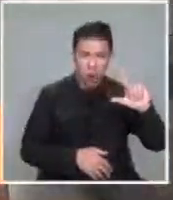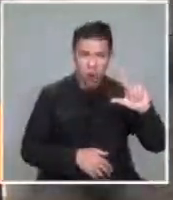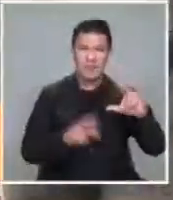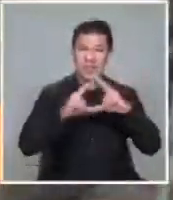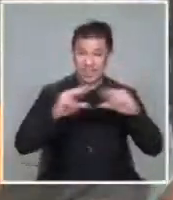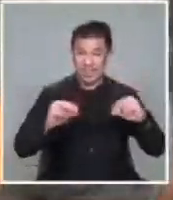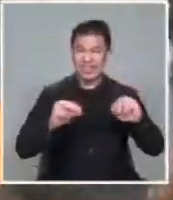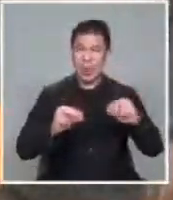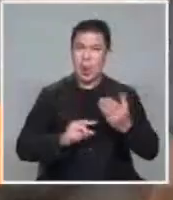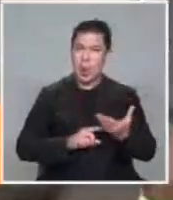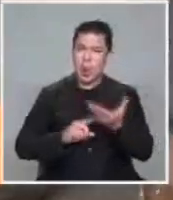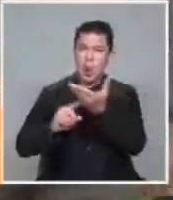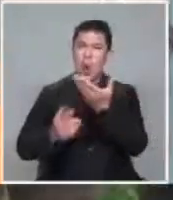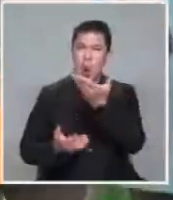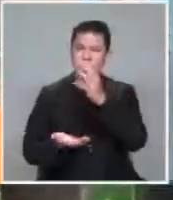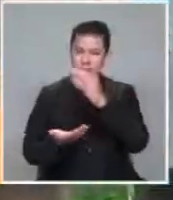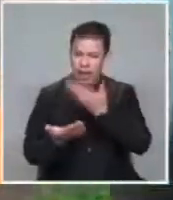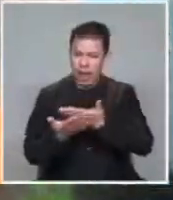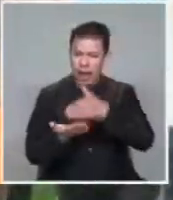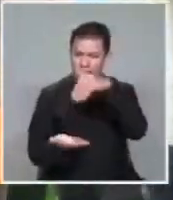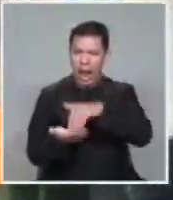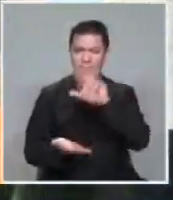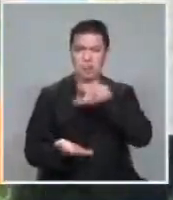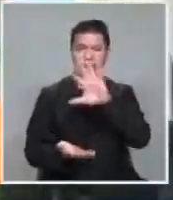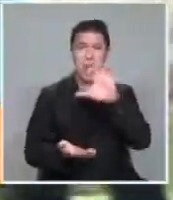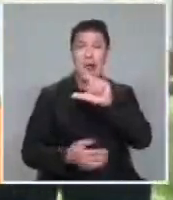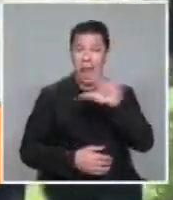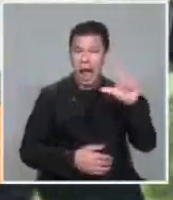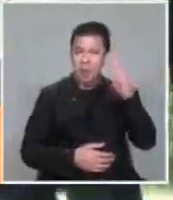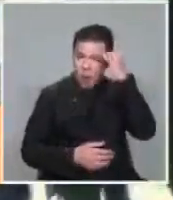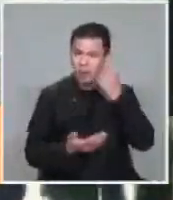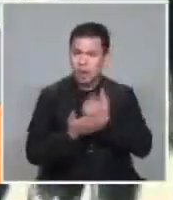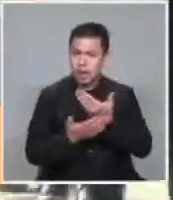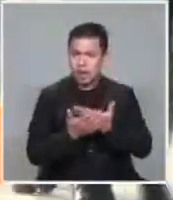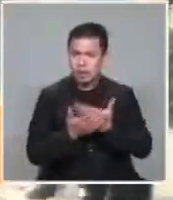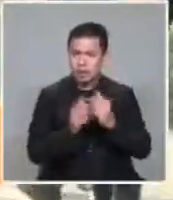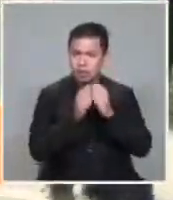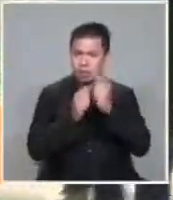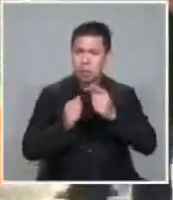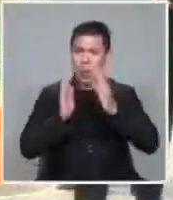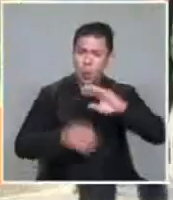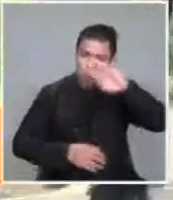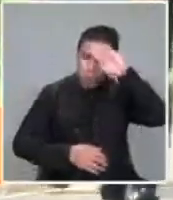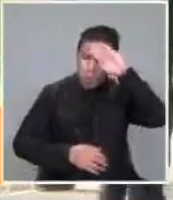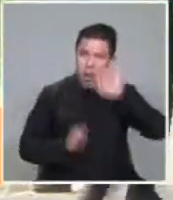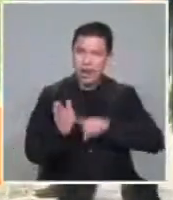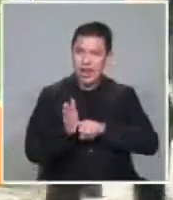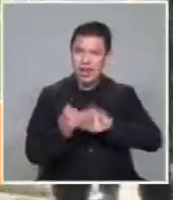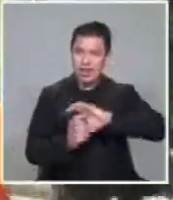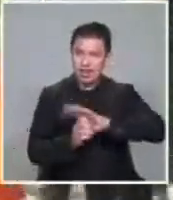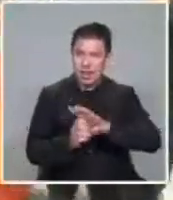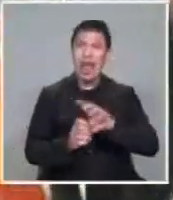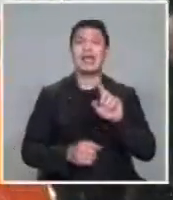ช.เสนอของงบกลางจำนวน 3,500 ล้านบาทเพื่อมาใช้เป็นค่ารักษาผู้ป่วยโรคระบาดไวรัสโควิด